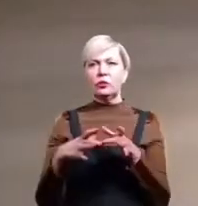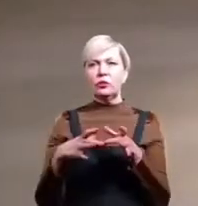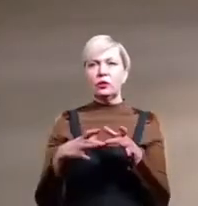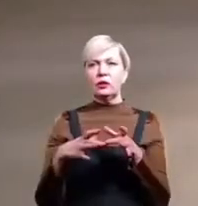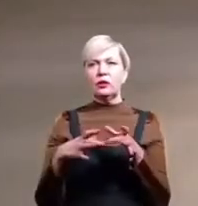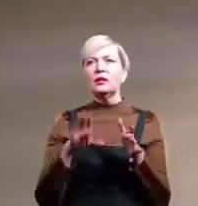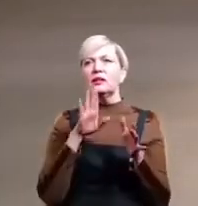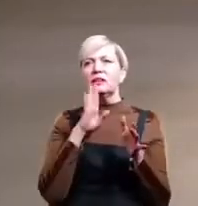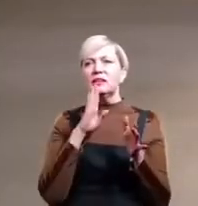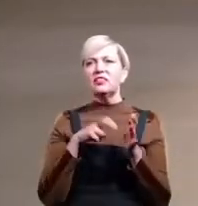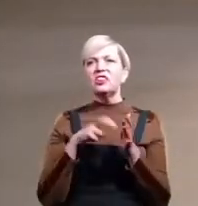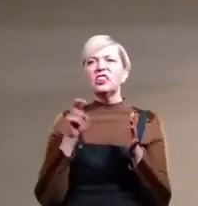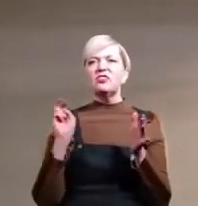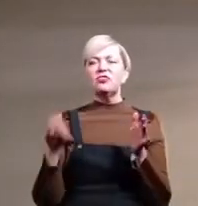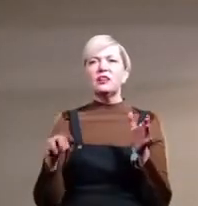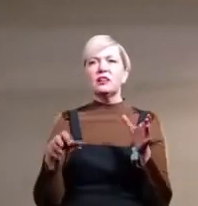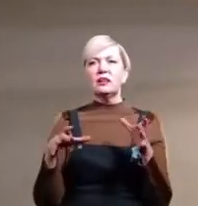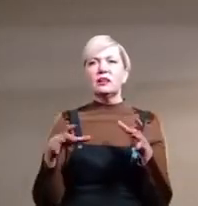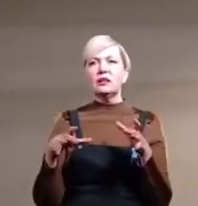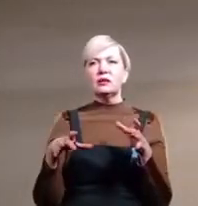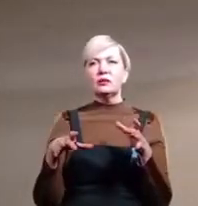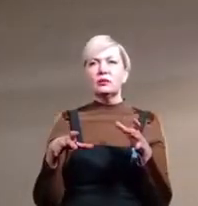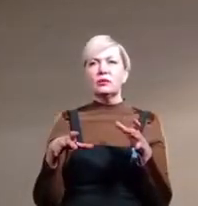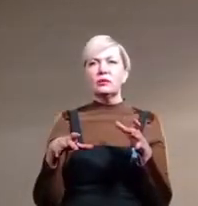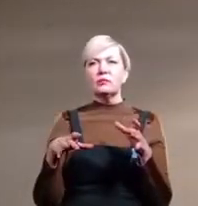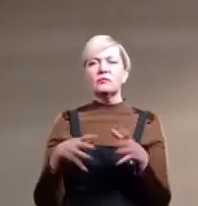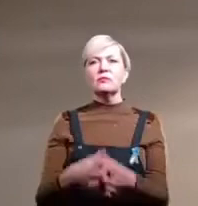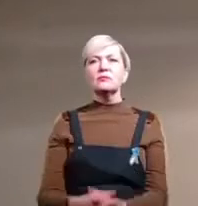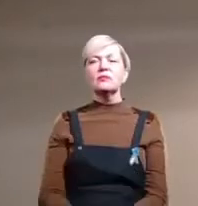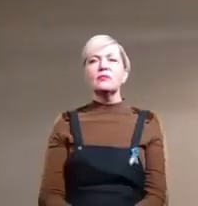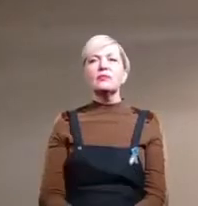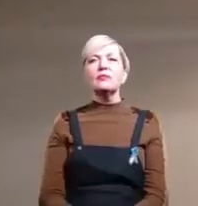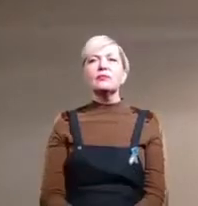Девочки, ахтун. Смотри. Сейчас.